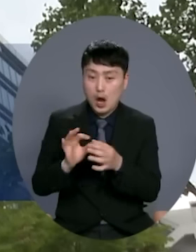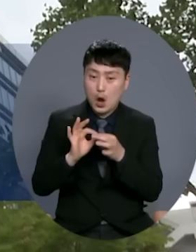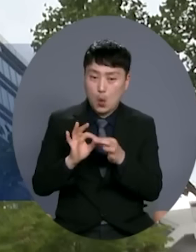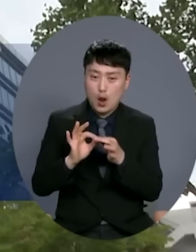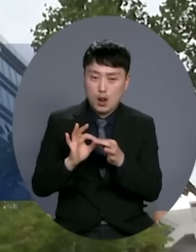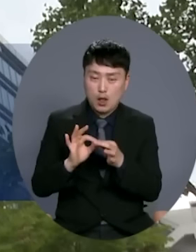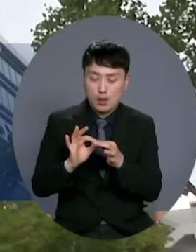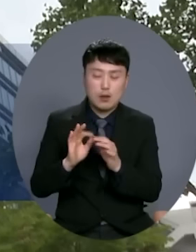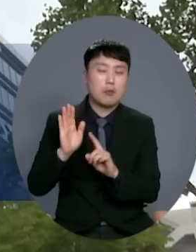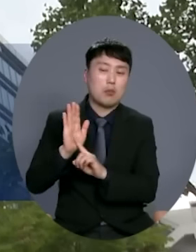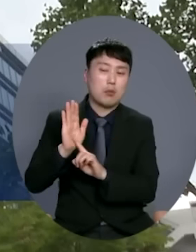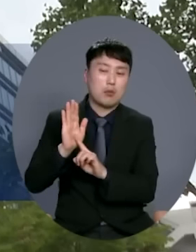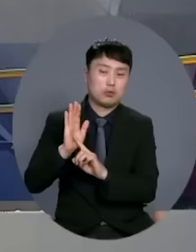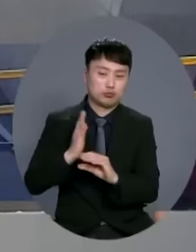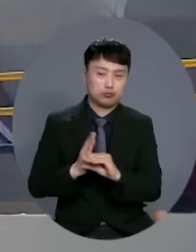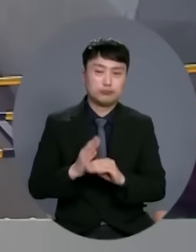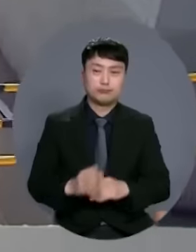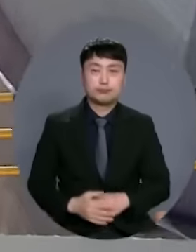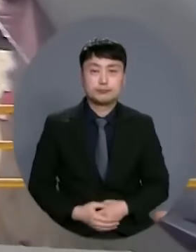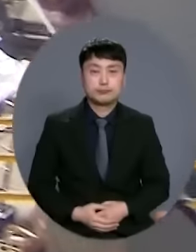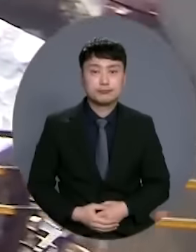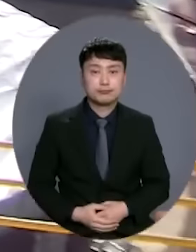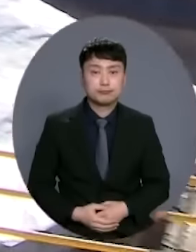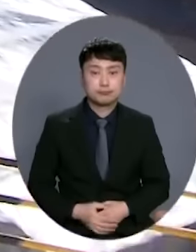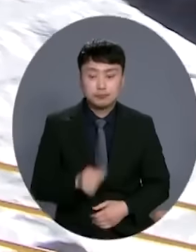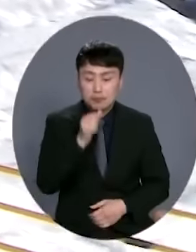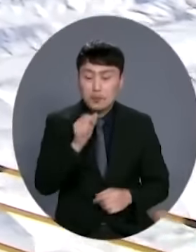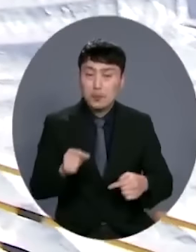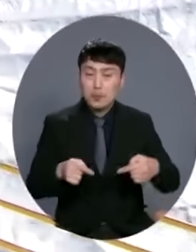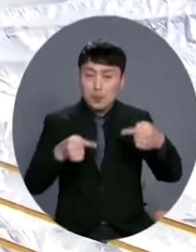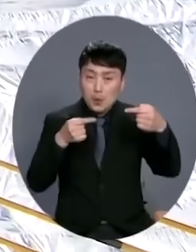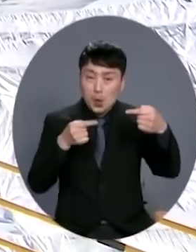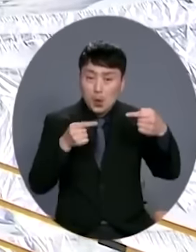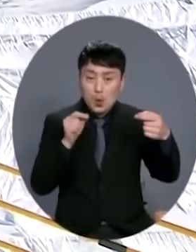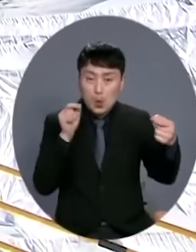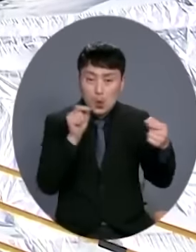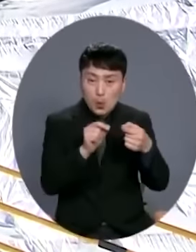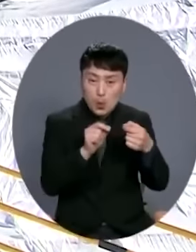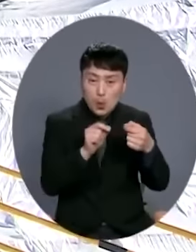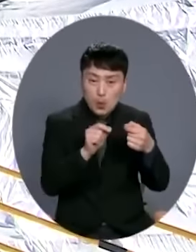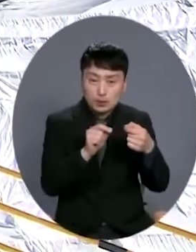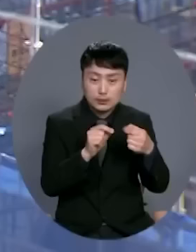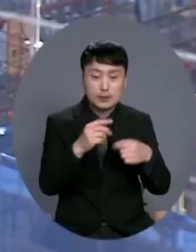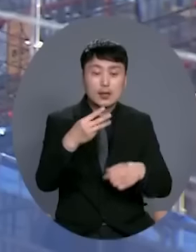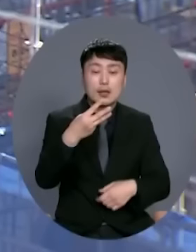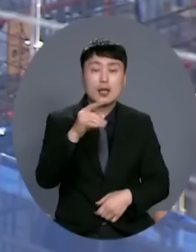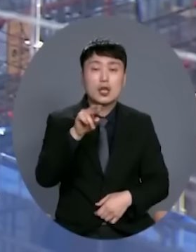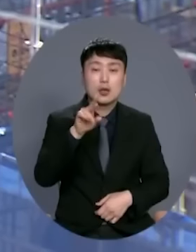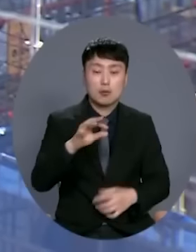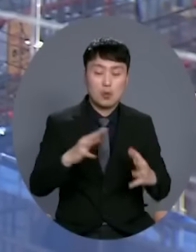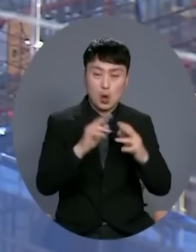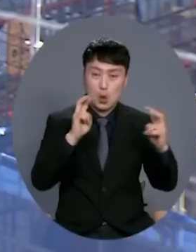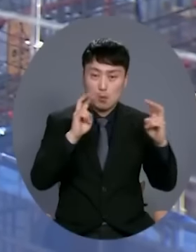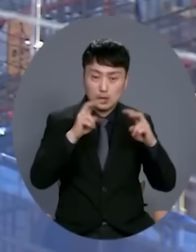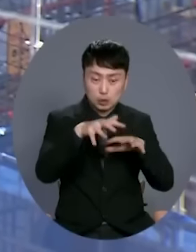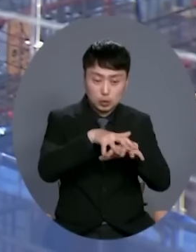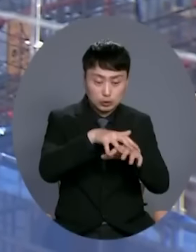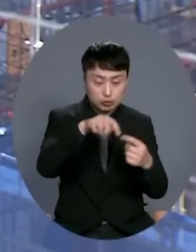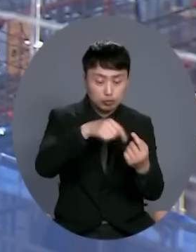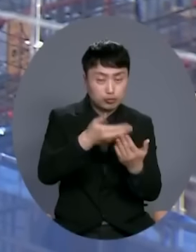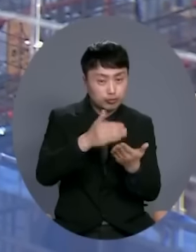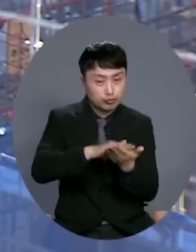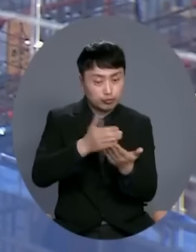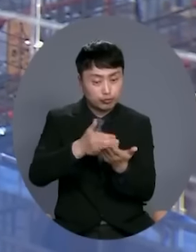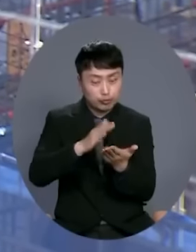사업들을 안내하고 있습니다. 설을 코앞에 두고 태형 건설이 워크아웃에 들어가며 공사 중단 사업장이 속속